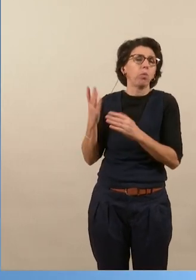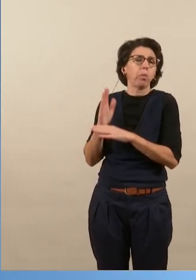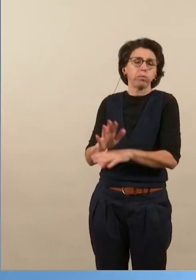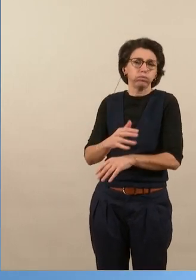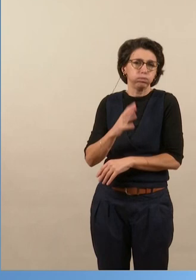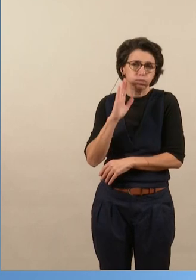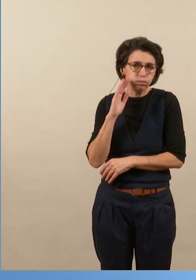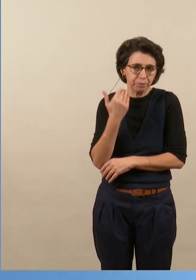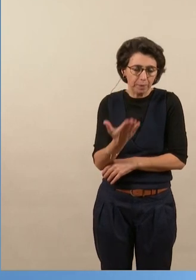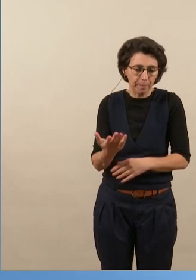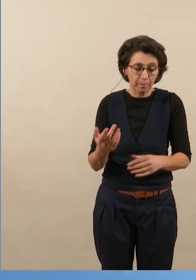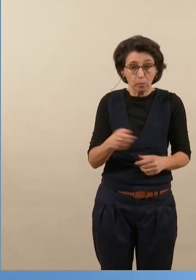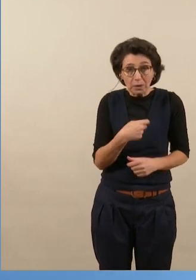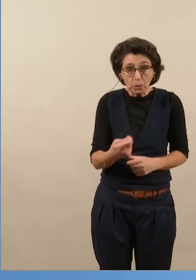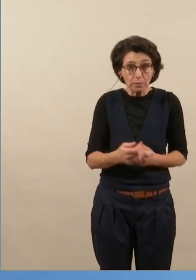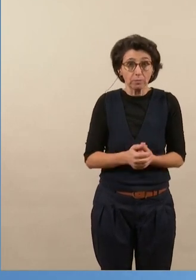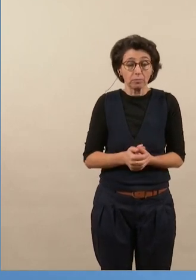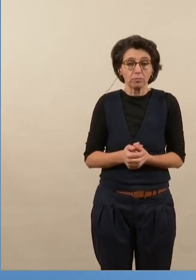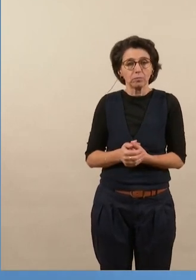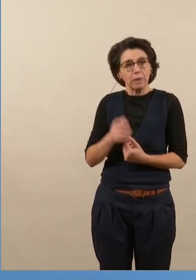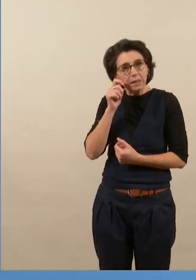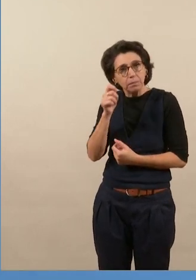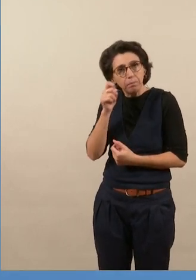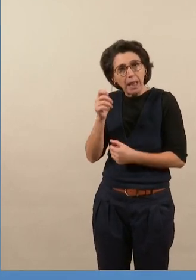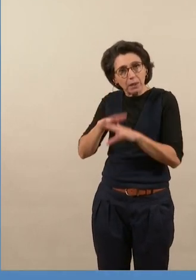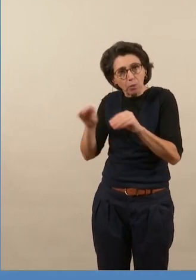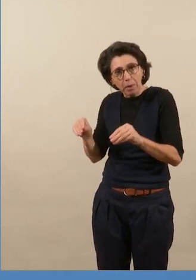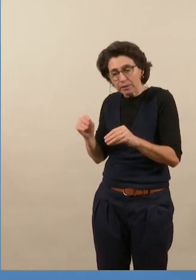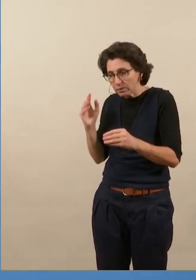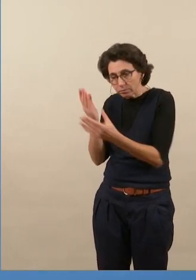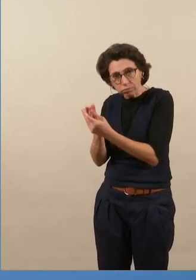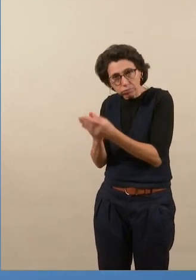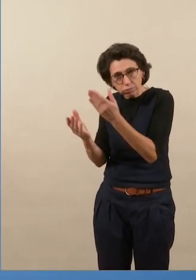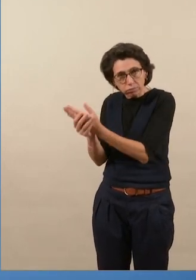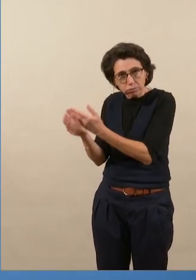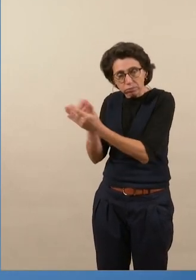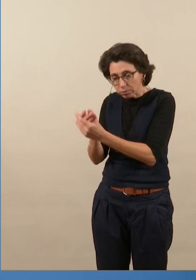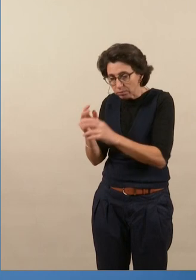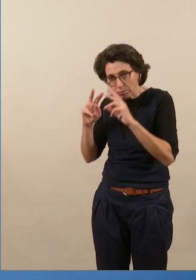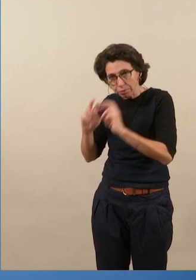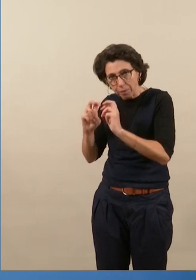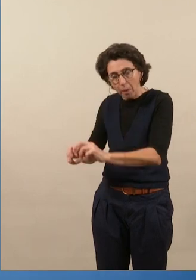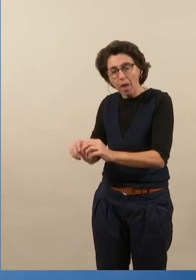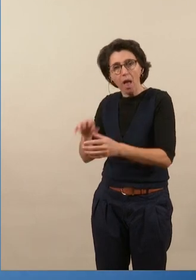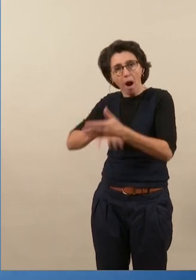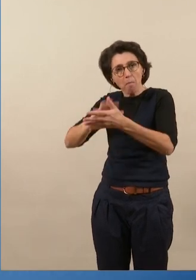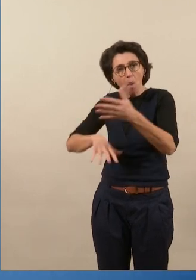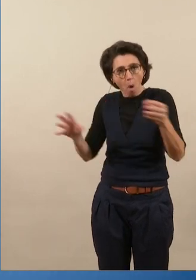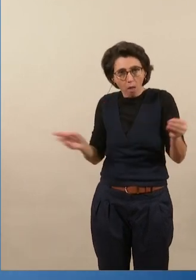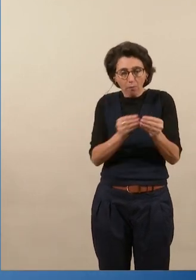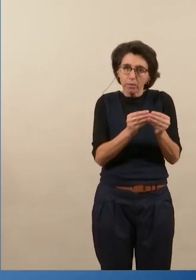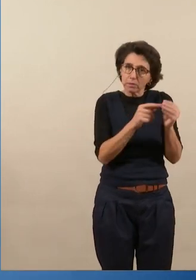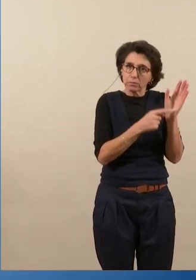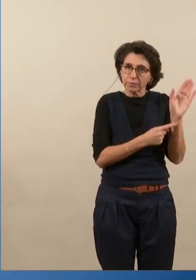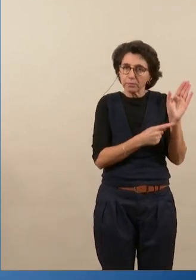c'est évidemment sur la base de rapport d'expert à dire d'expert que nous travaillons et que le Service des finances inscrit euh les niveaux